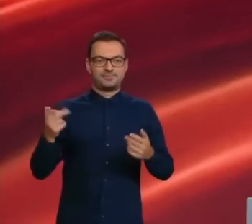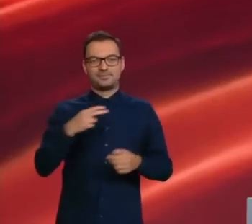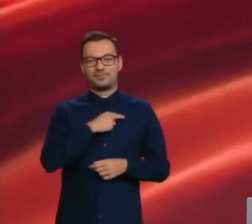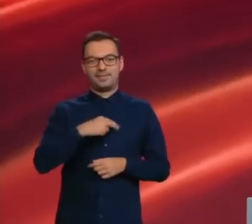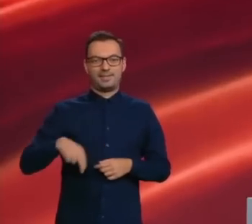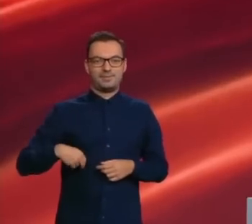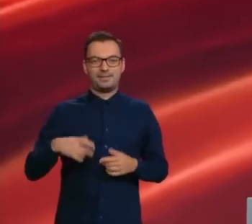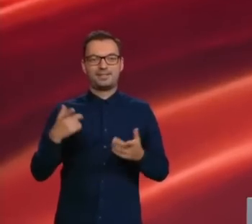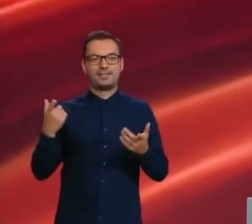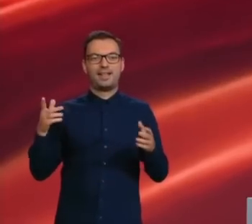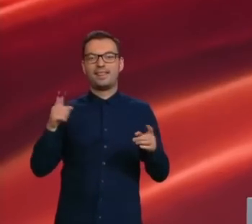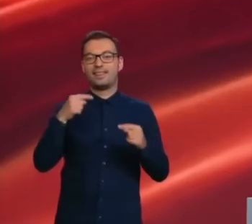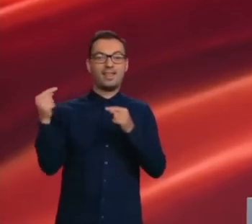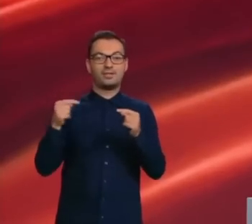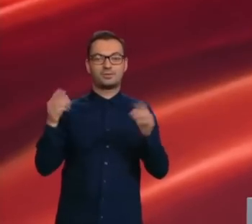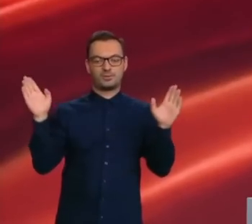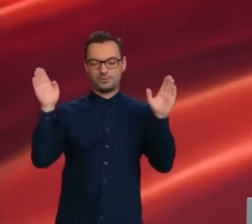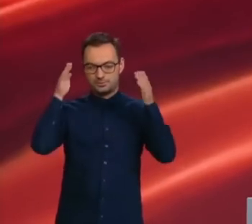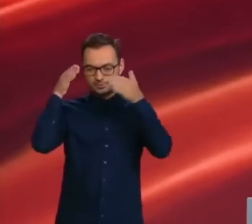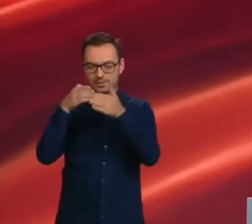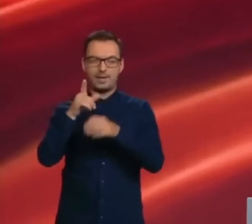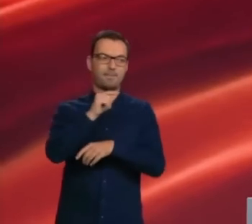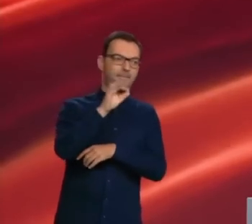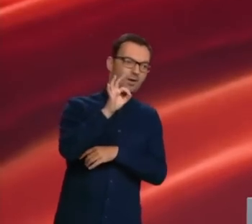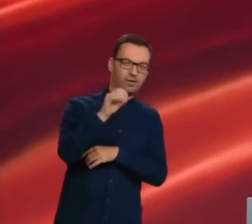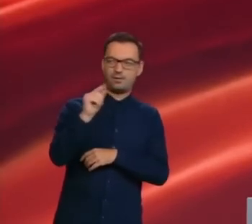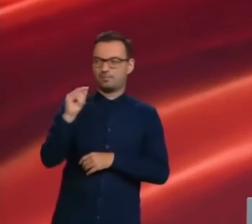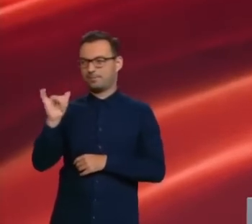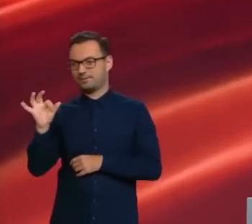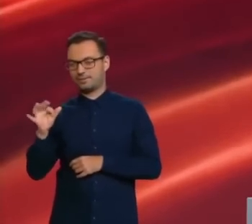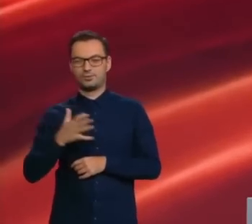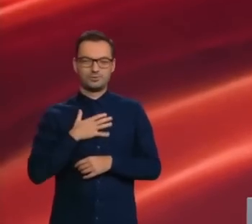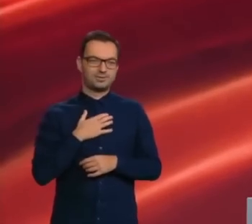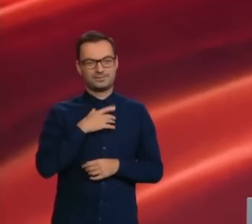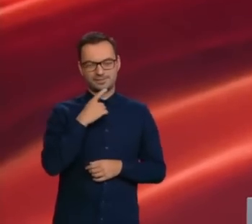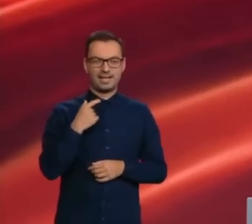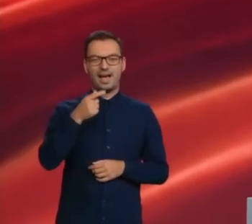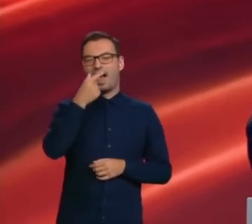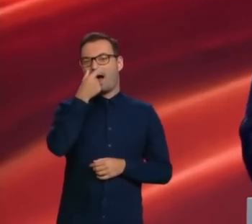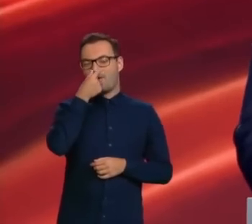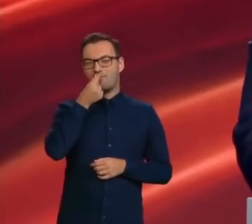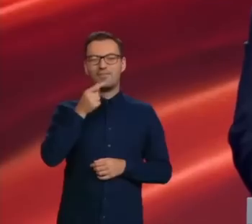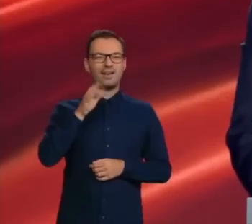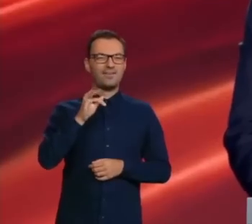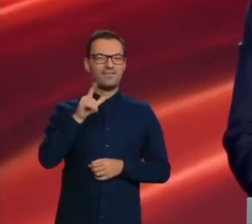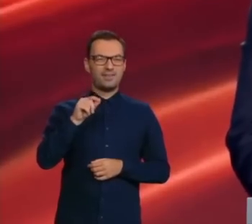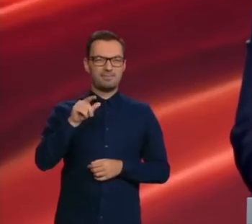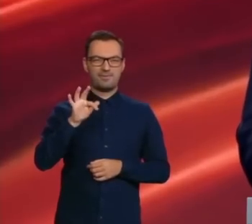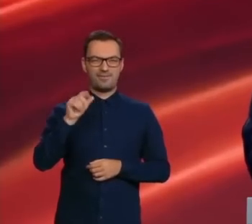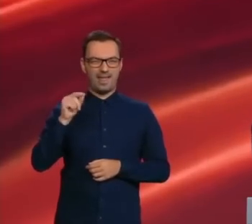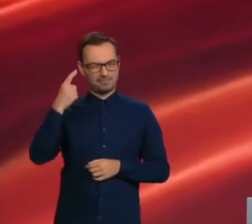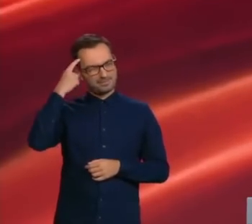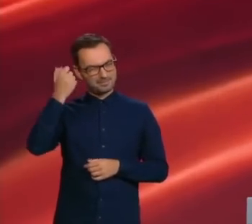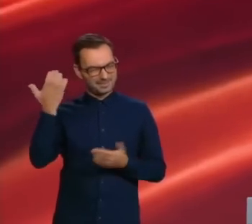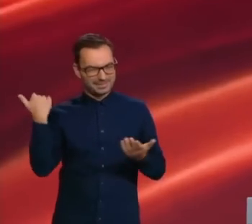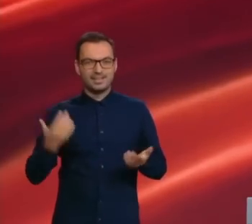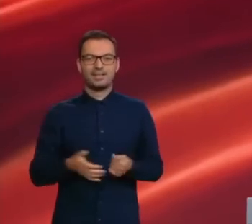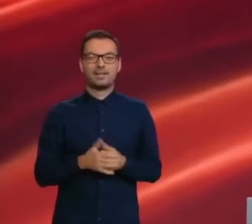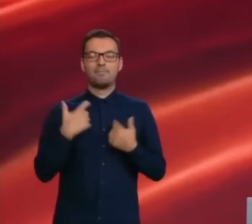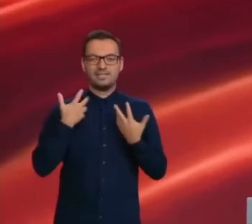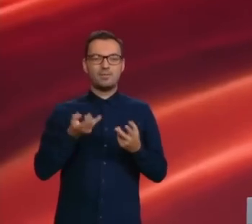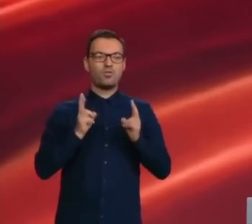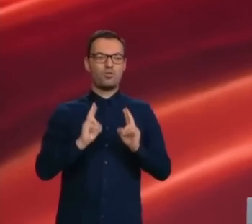premierzy sprowadzają tę dyskusję do PO i PiS-u i zachowują się trochę jak flip i flap. A my tak naprawdę potrzebujemy normalnej Polski.